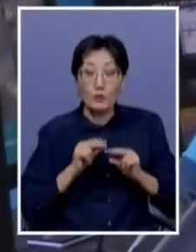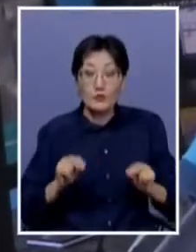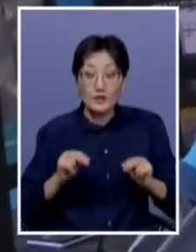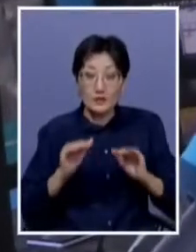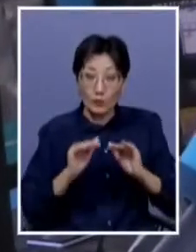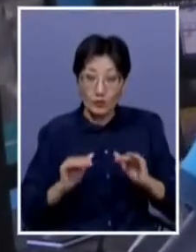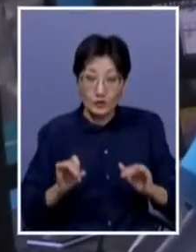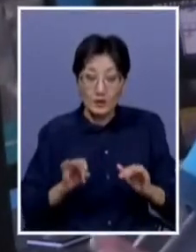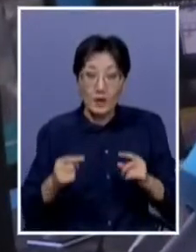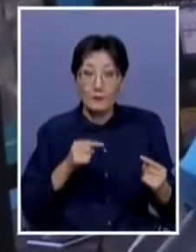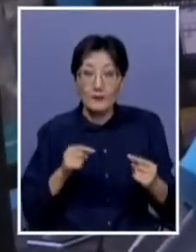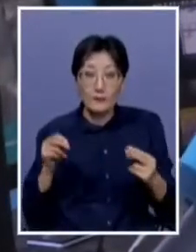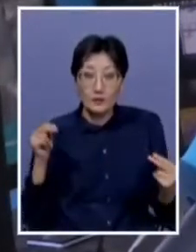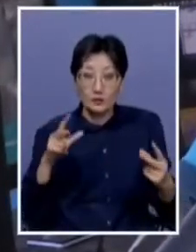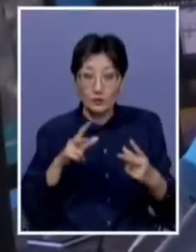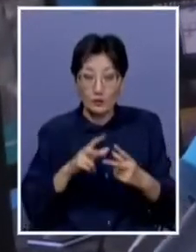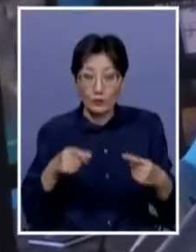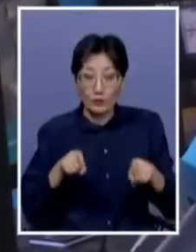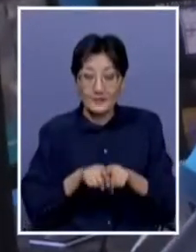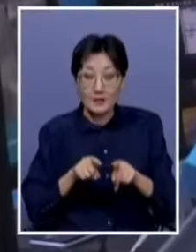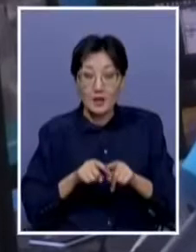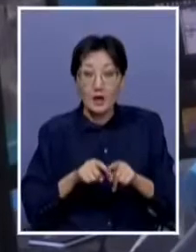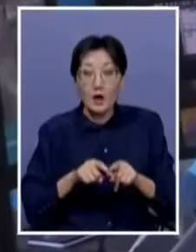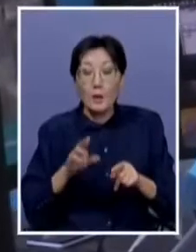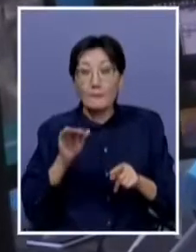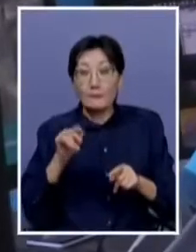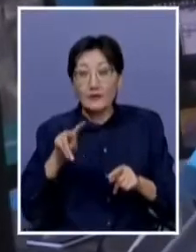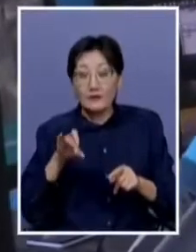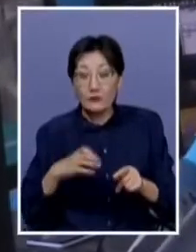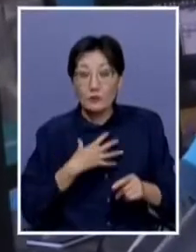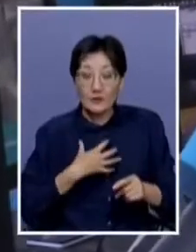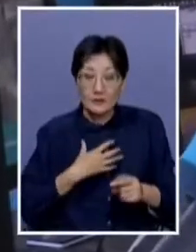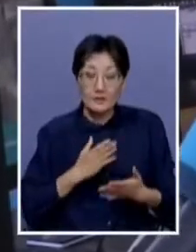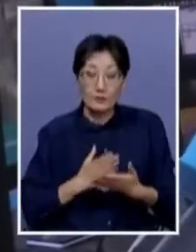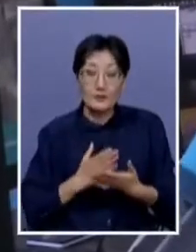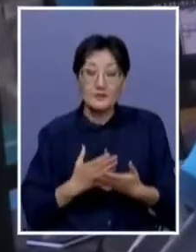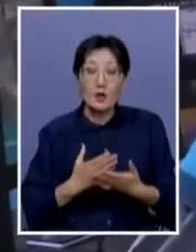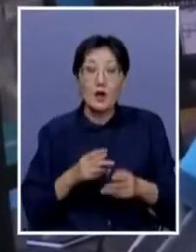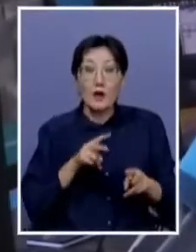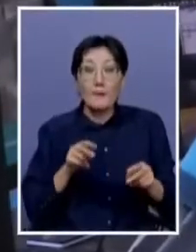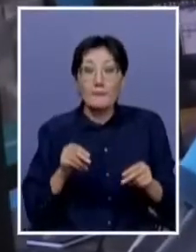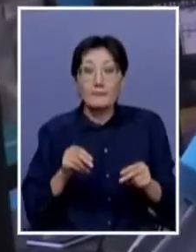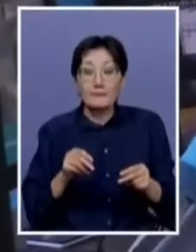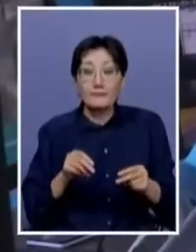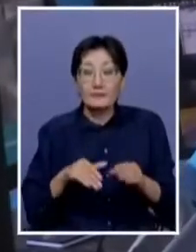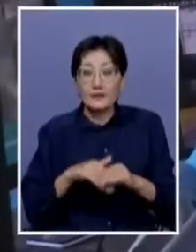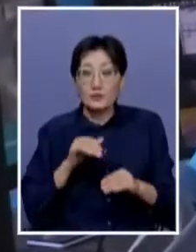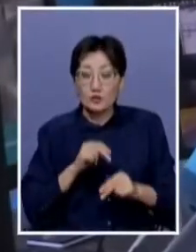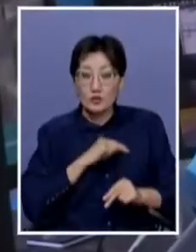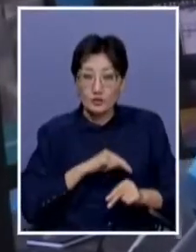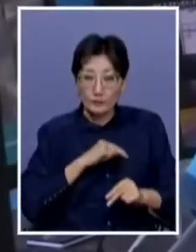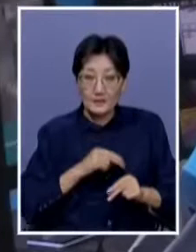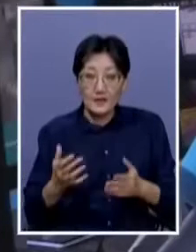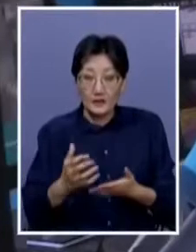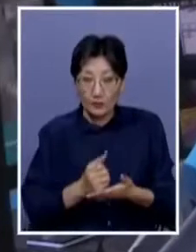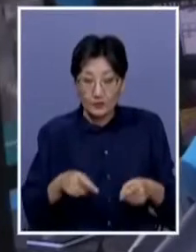да, оқушылар да бірін-бірі көріп отыру үшін осындай платформалардың маңызы арта түсті. Әсіресе бақылау жұмыстарын алған кезде таптырмайтын дүние